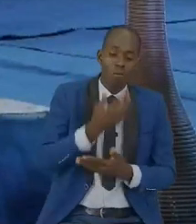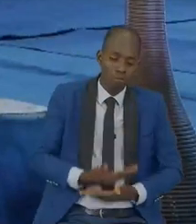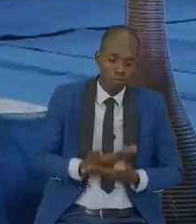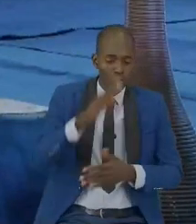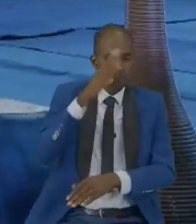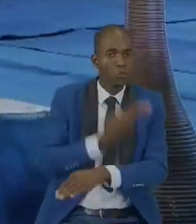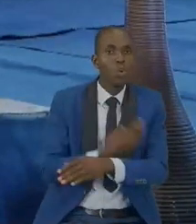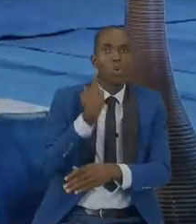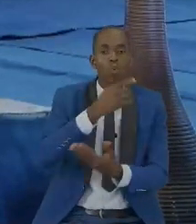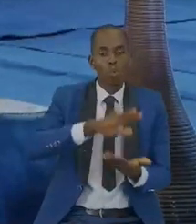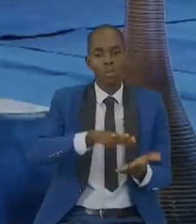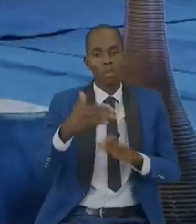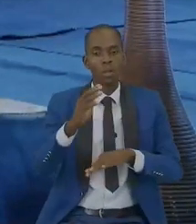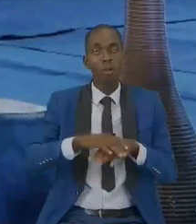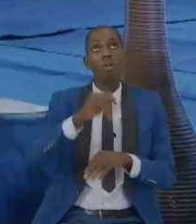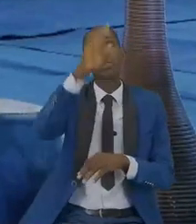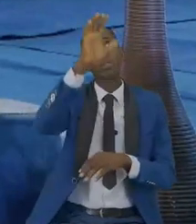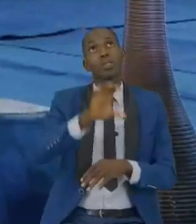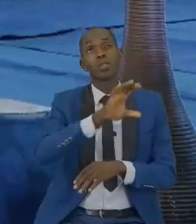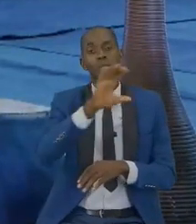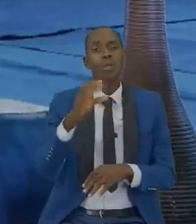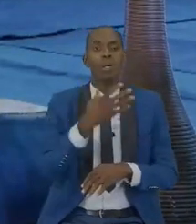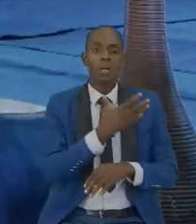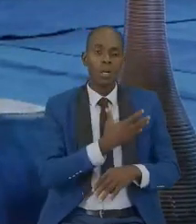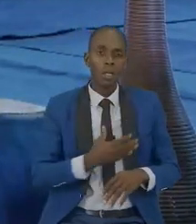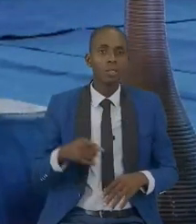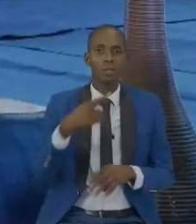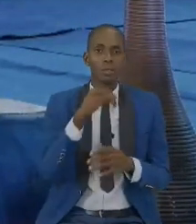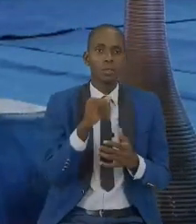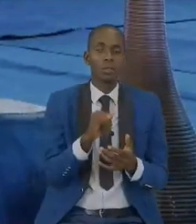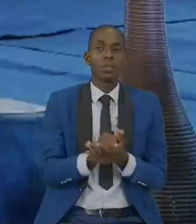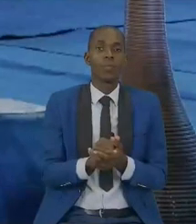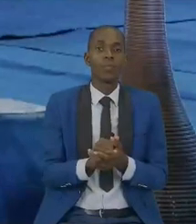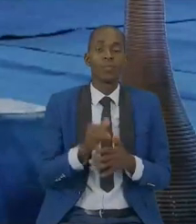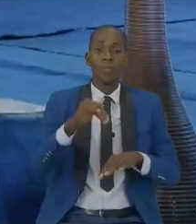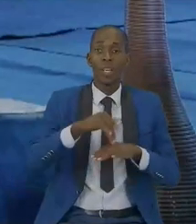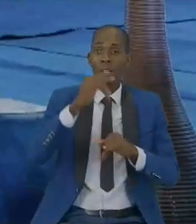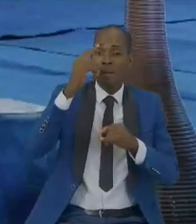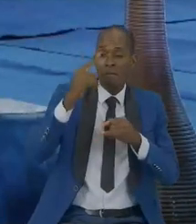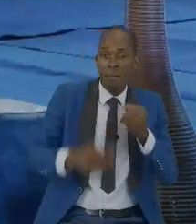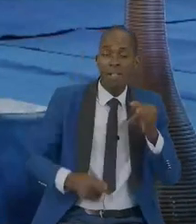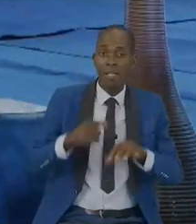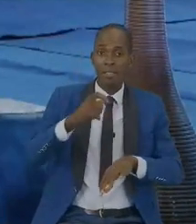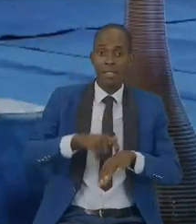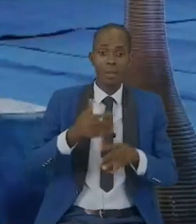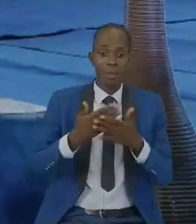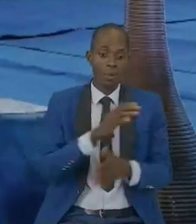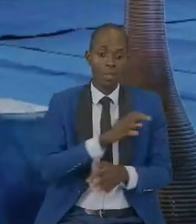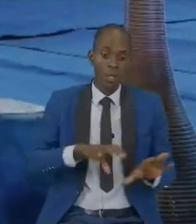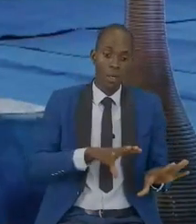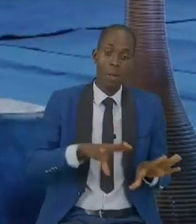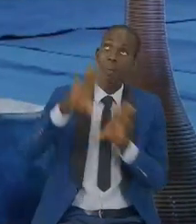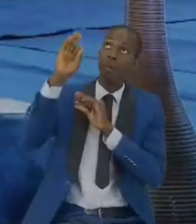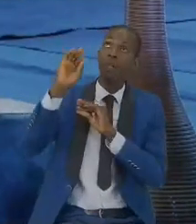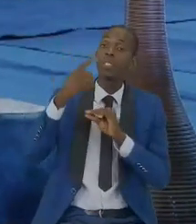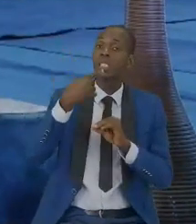ton seul, parfait, ton Fils unique qui est mort à la croix. Et c'est dit,